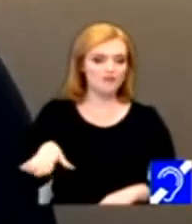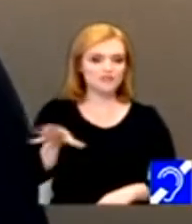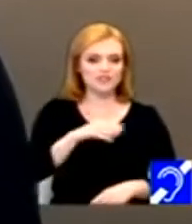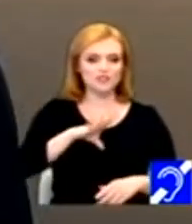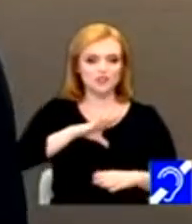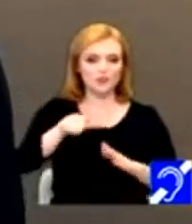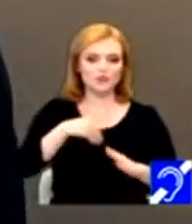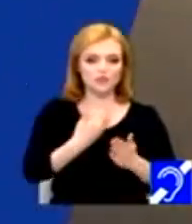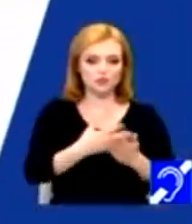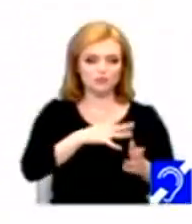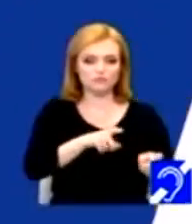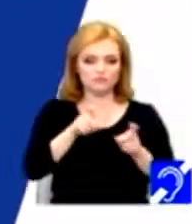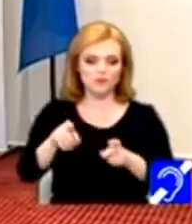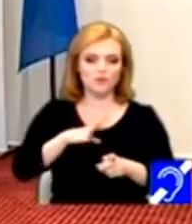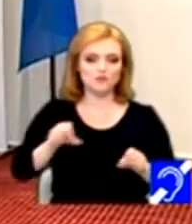cu încălcări procedurale.